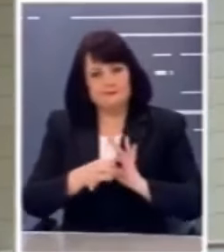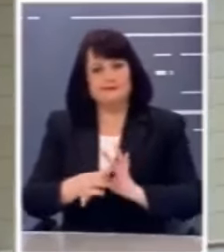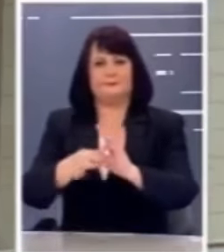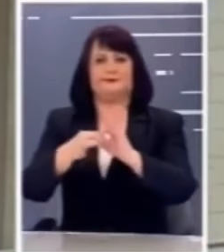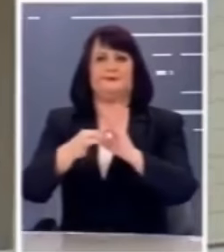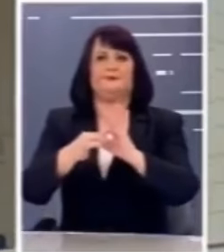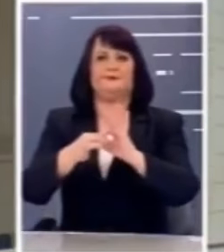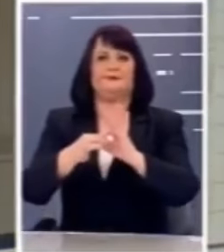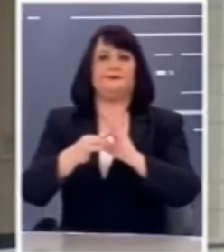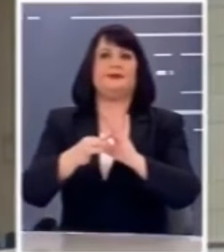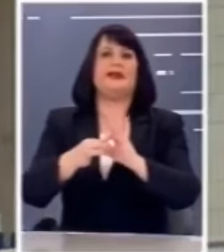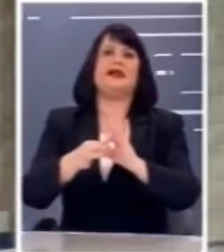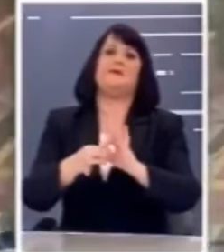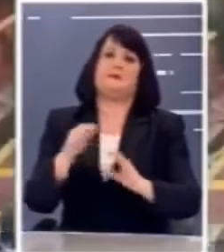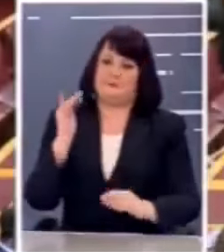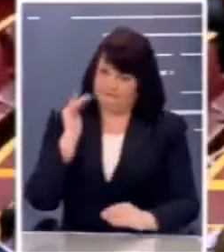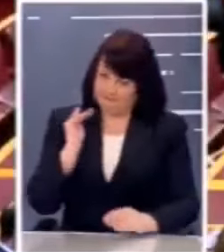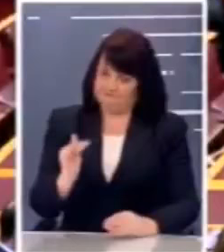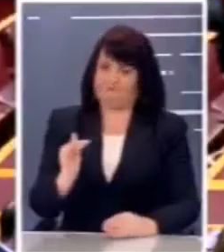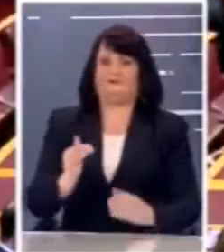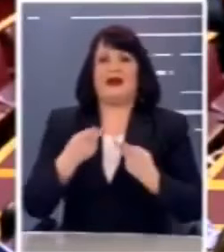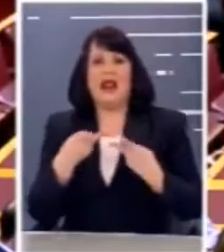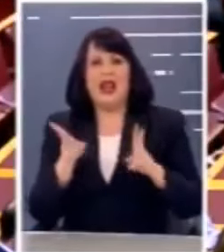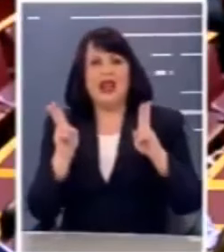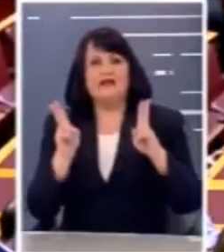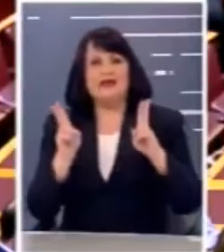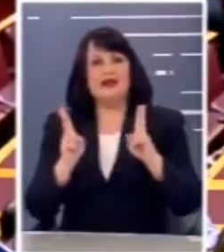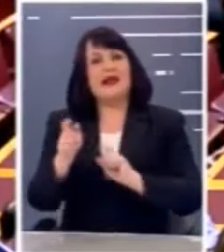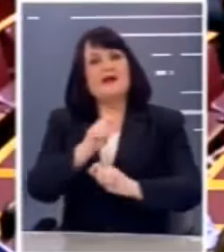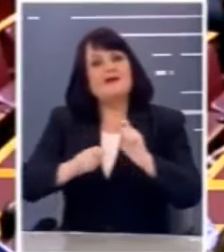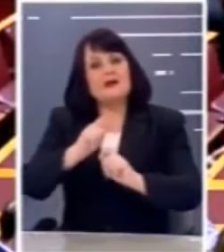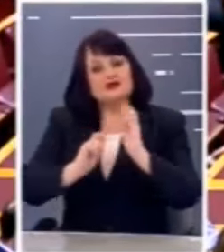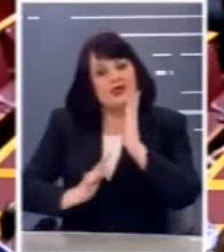πλούσιας ιστορίας αγώνων για ελευθερία και για δημιουργία.